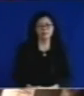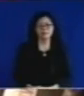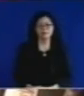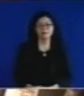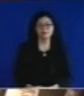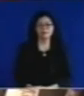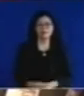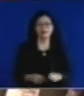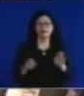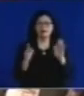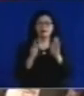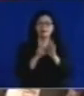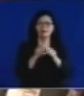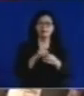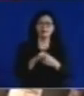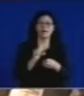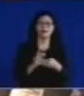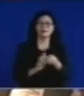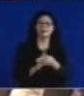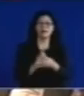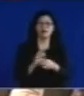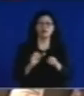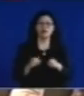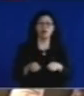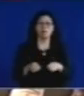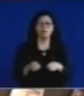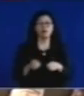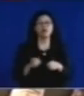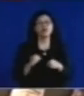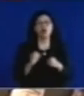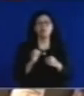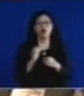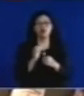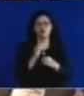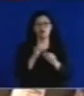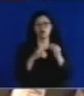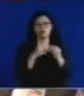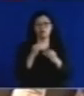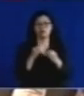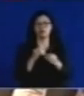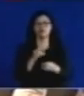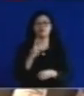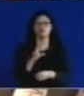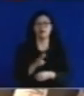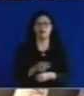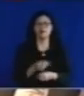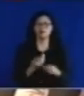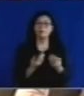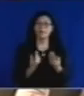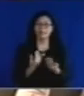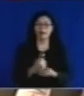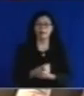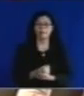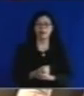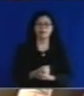kepada pasangan calon nomor urut 2 untuk menanggapi tanggapan dari pasangan calon nomor urut 1 Sudah tahu